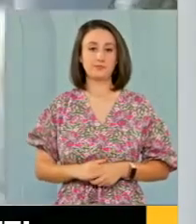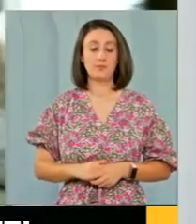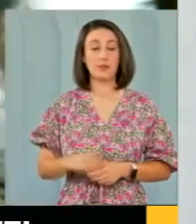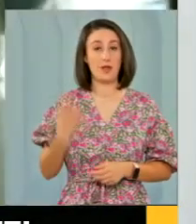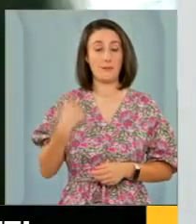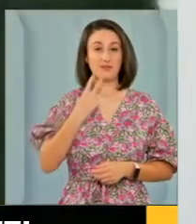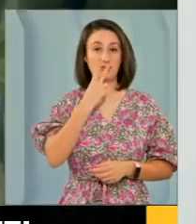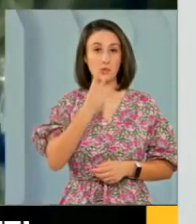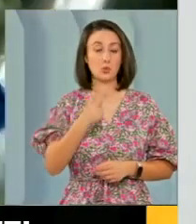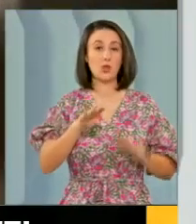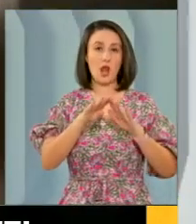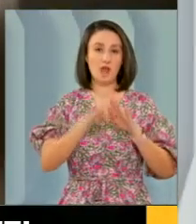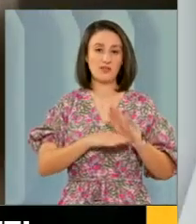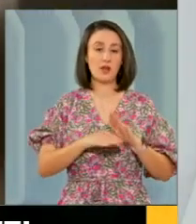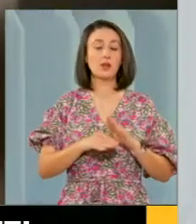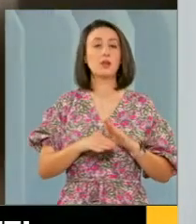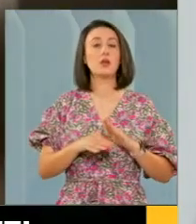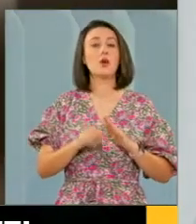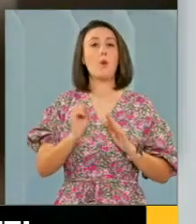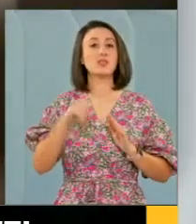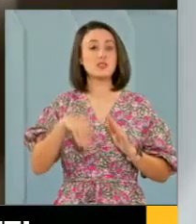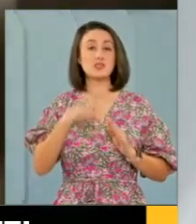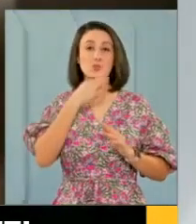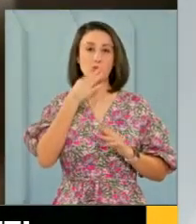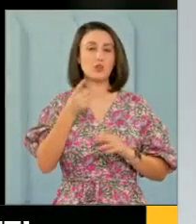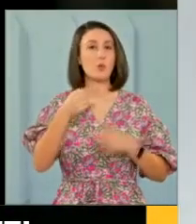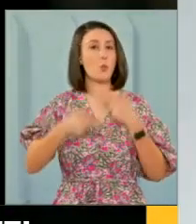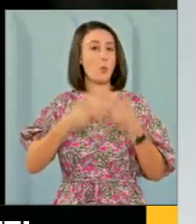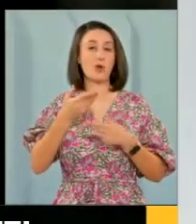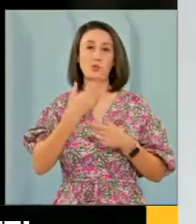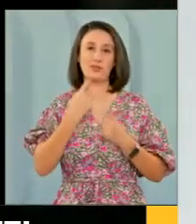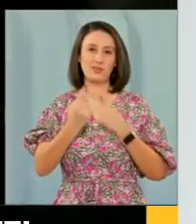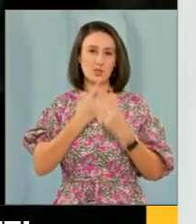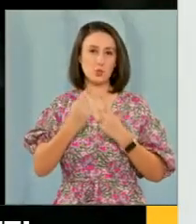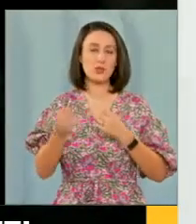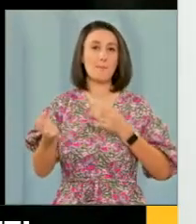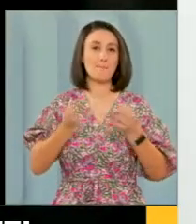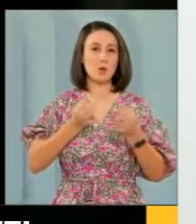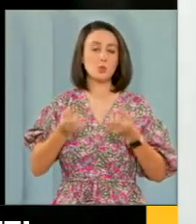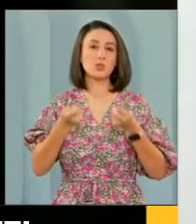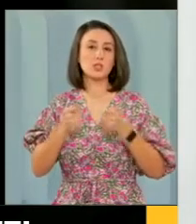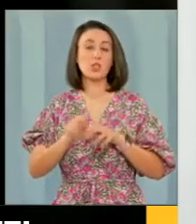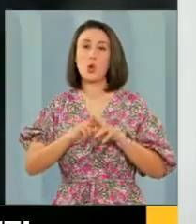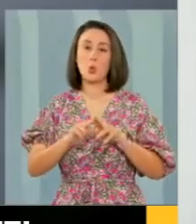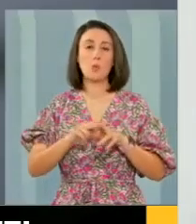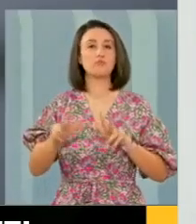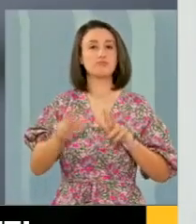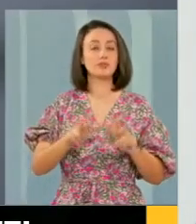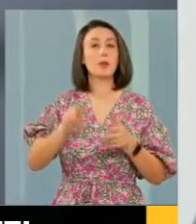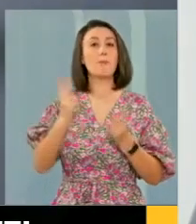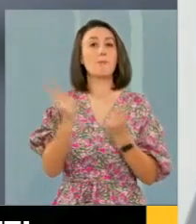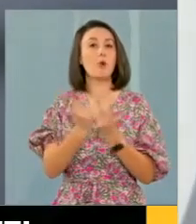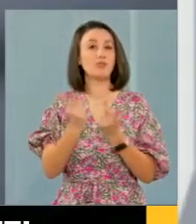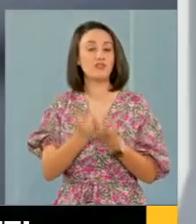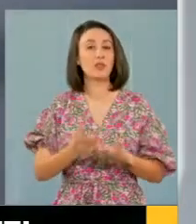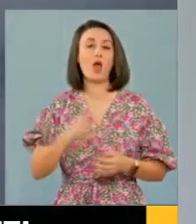că la nivelul Suediei se spune pentru că această boală nu există discuții despre restricții mai extinse, ci pur și simplu cum o gestionăm corespunzător.